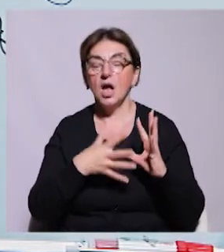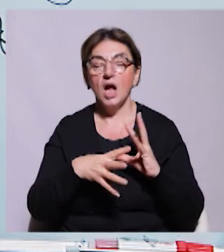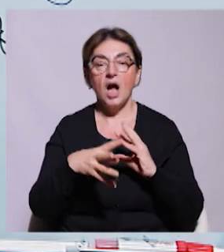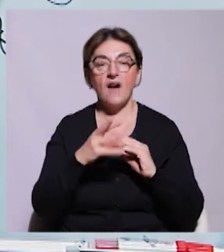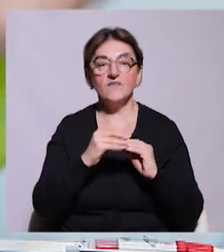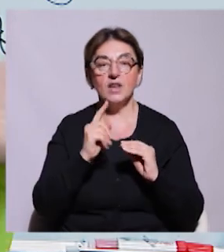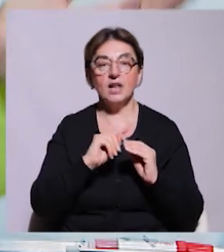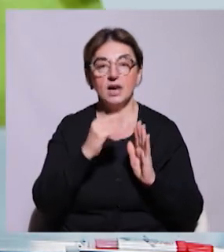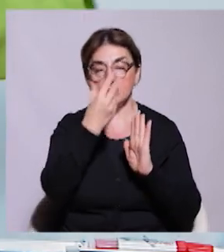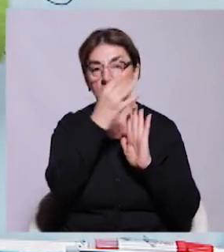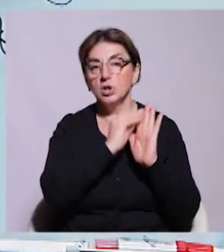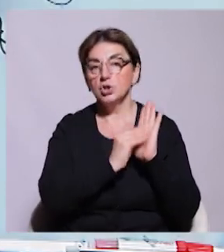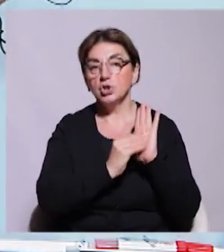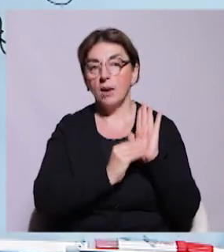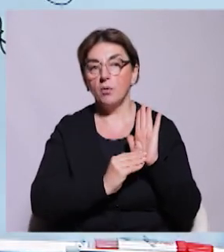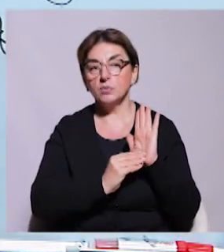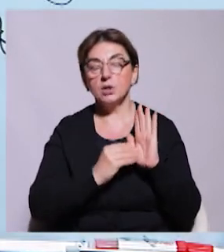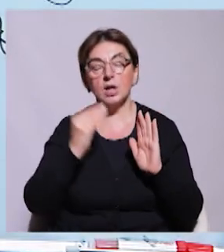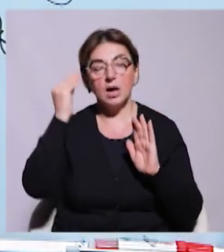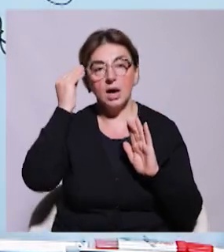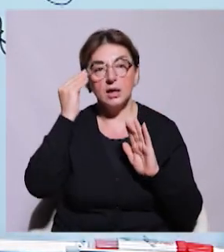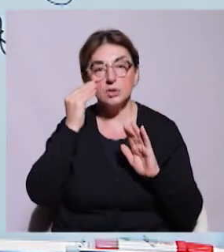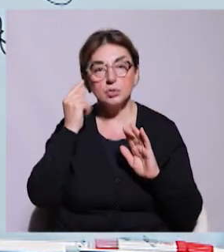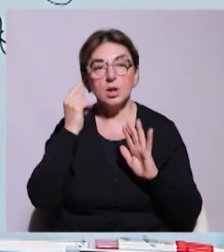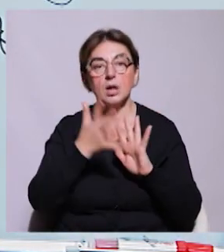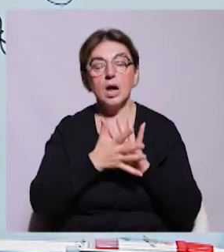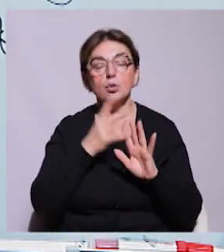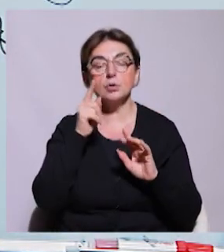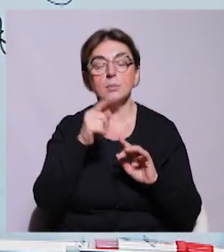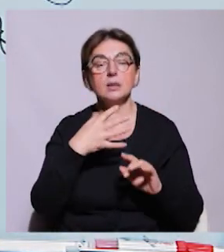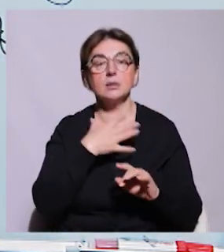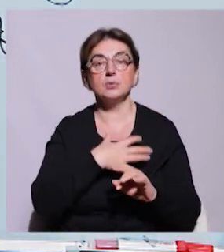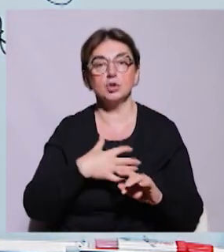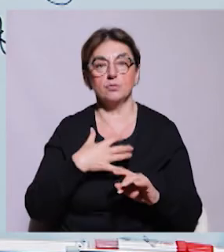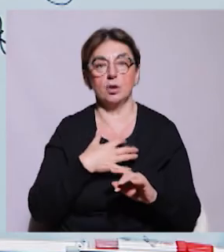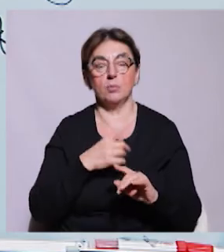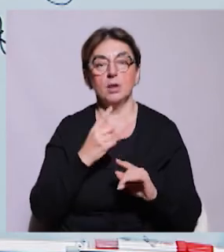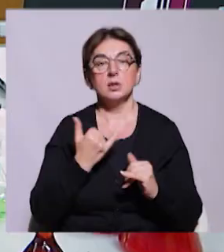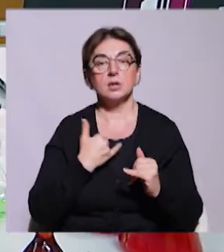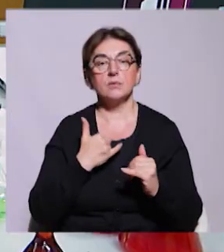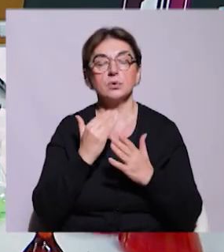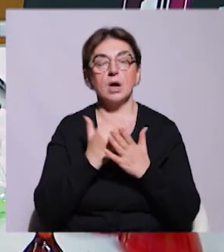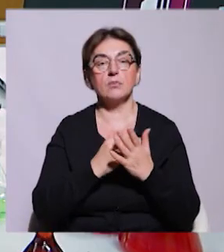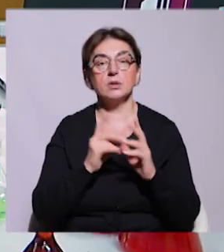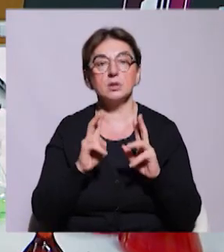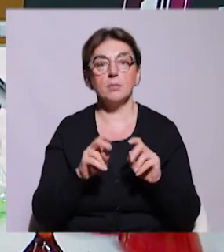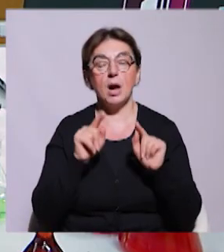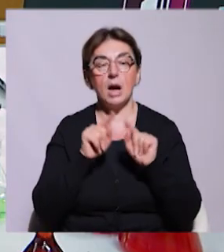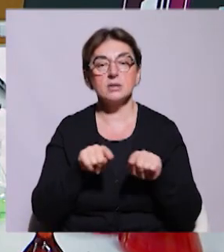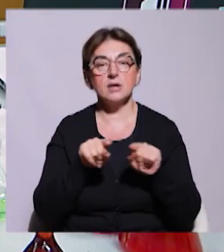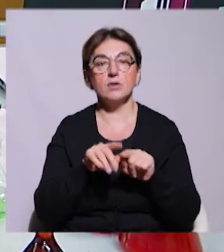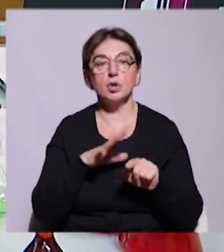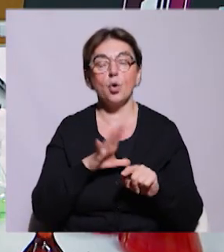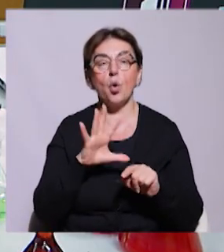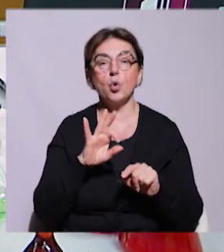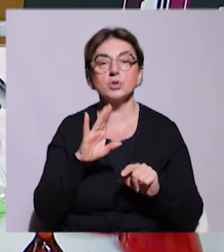რომ ეს ყველა დღეს განხილული მაგალითი გაიაზროთ და გაიგოთ მისი მნიშვნელობა. დღევანდელი ჩვენი განხილვის